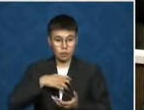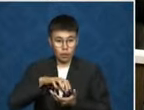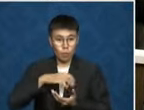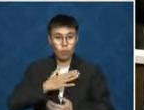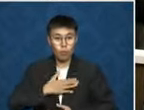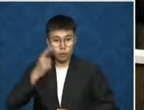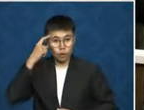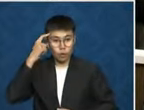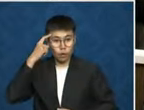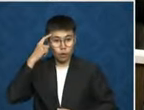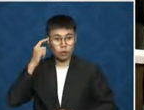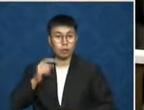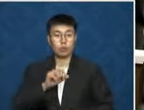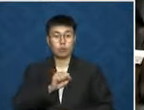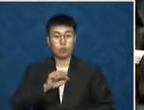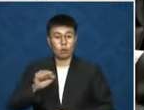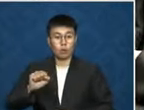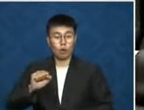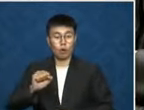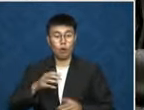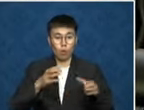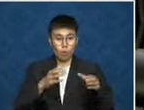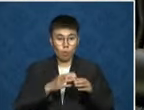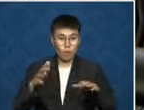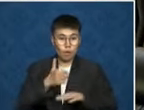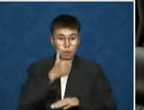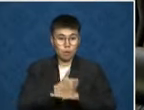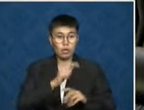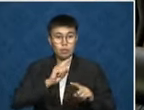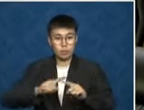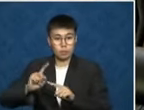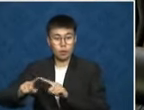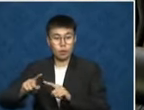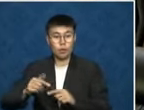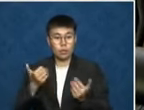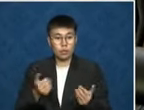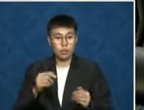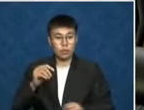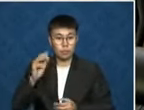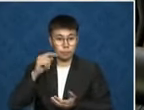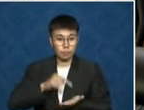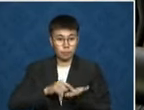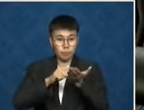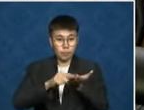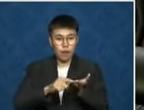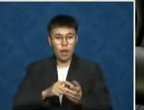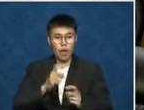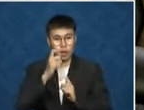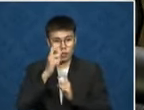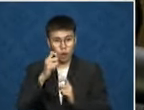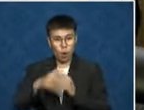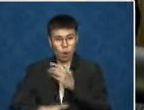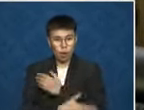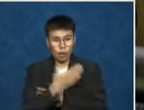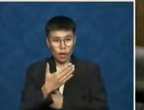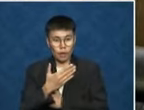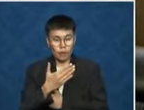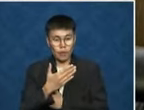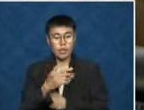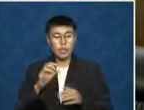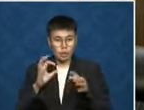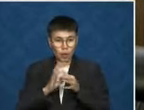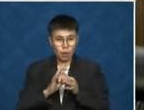มคิดว่าท่านเพื่อนสมาชิกจากทุกพรรคนะครับวันนี้ได้นำเสนอให้เห็นถึงทั้งความเสี่ยงและก็โอกาสที่จะเกิดขึ้นจากการ